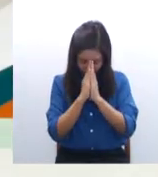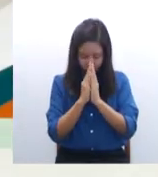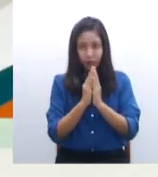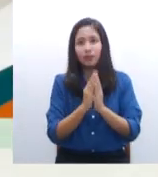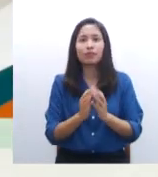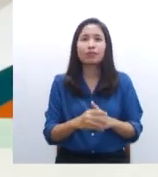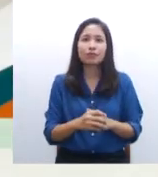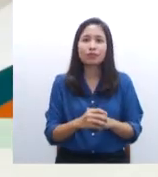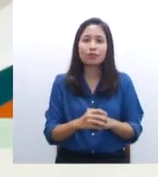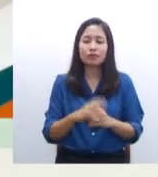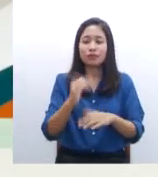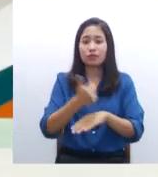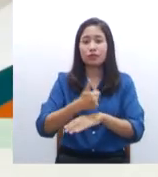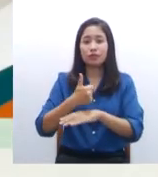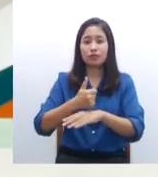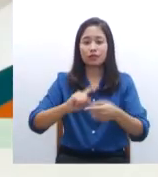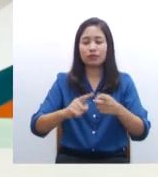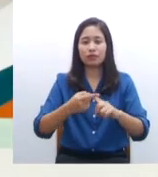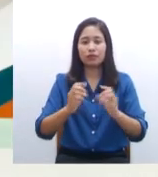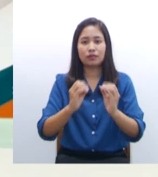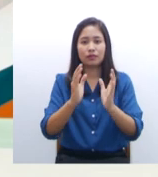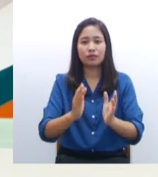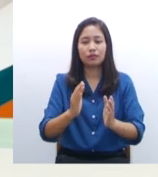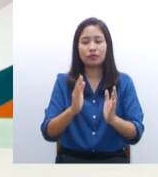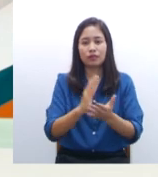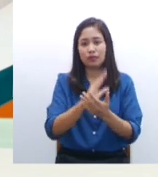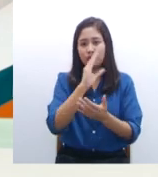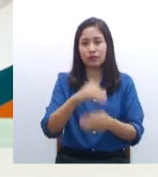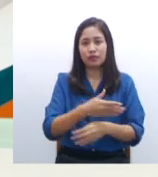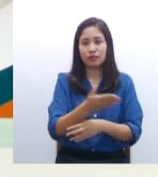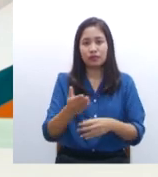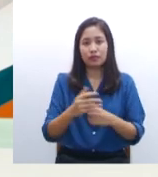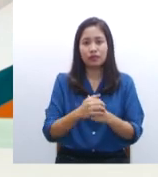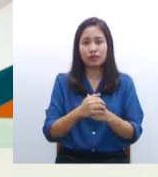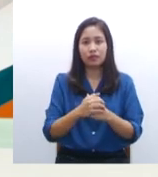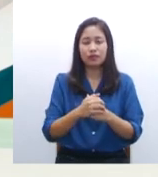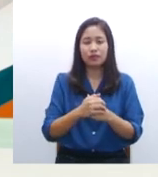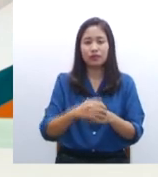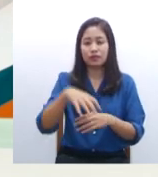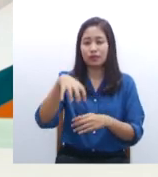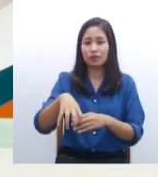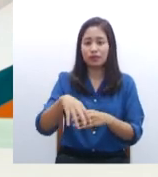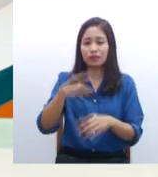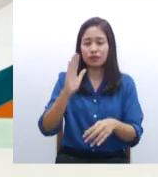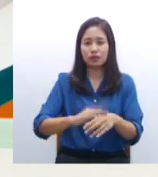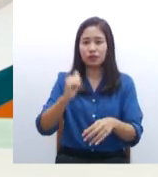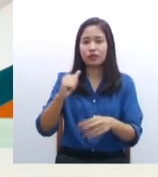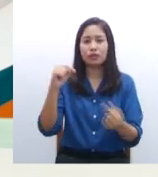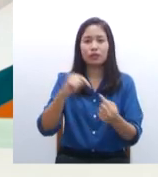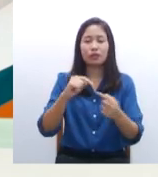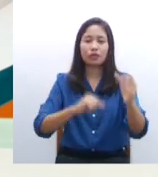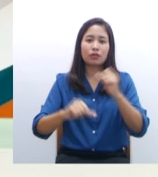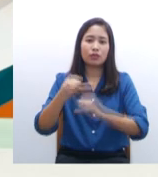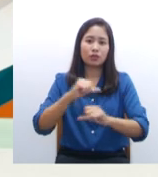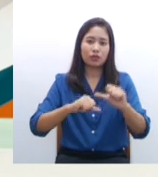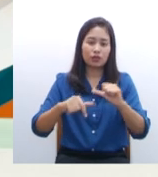สวัสดีครับท่านผู้บริหารคุณครูทุกท่านและนักเรียนทุกคนสำนักบริหารงานความเป็นเลิศด้านวิทยาศาสตร์ศึกษามีข่